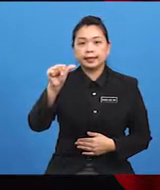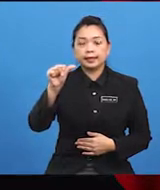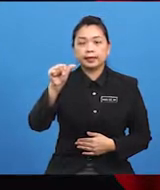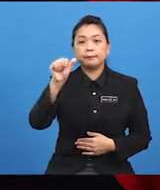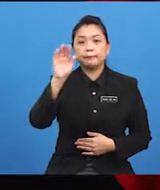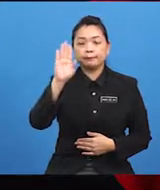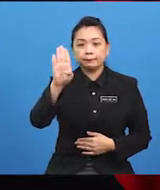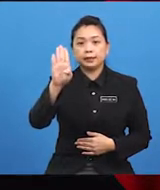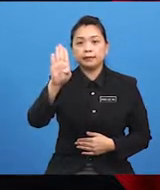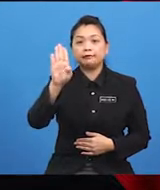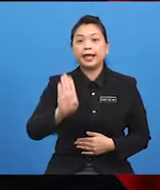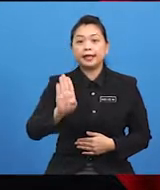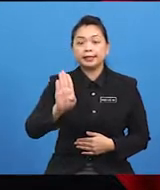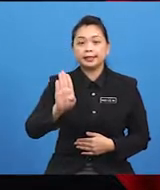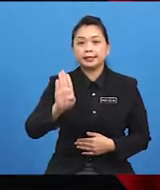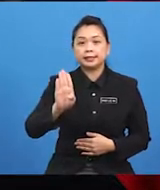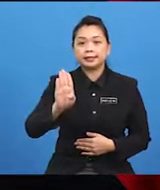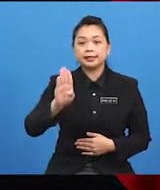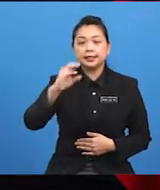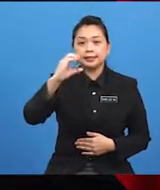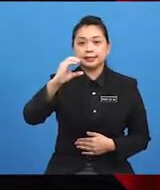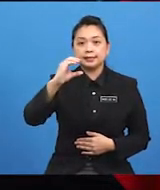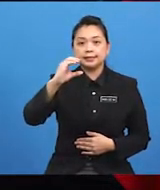B flat, C,